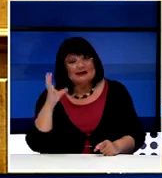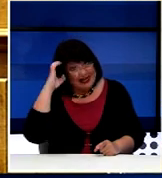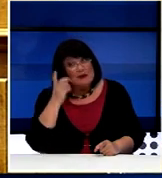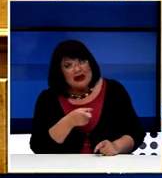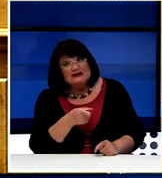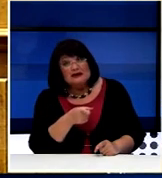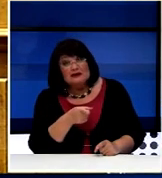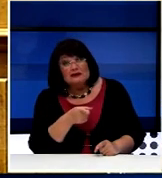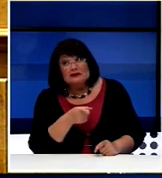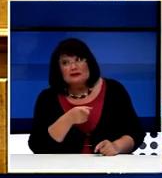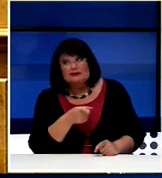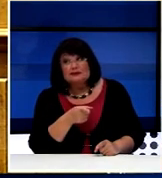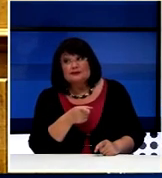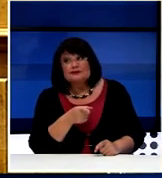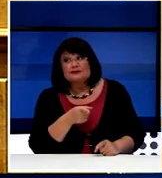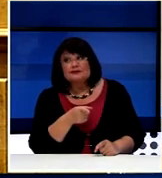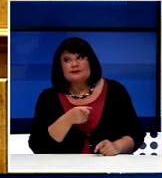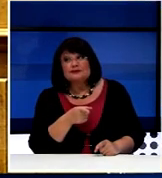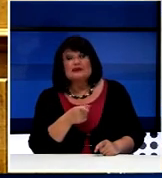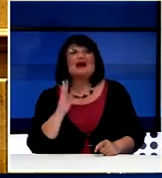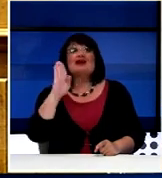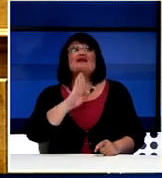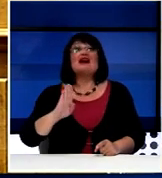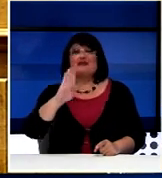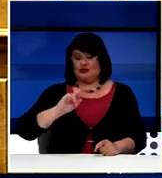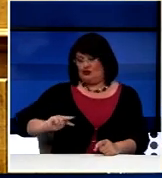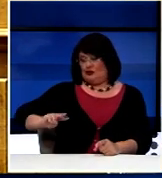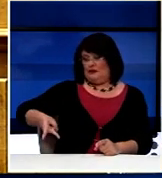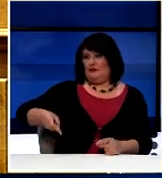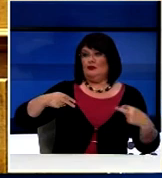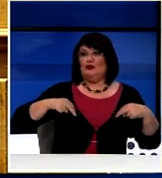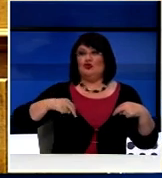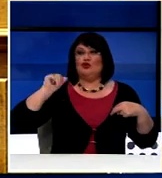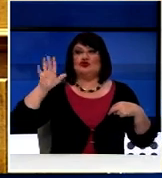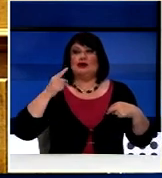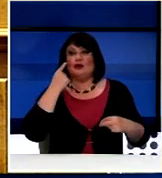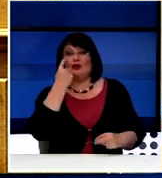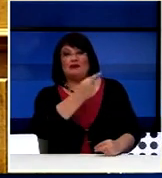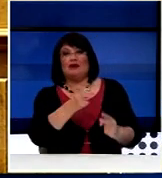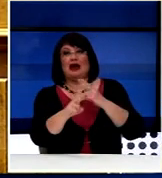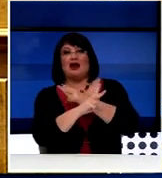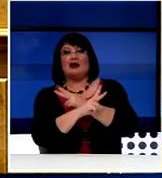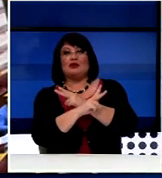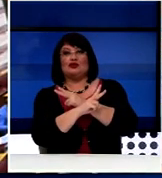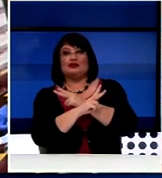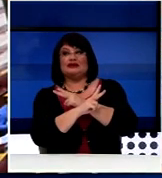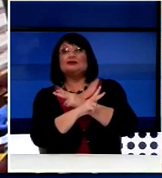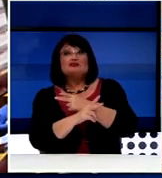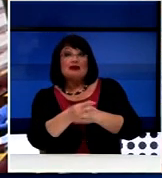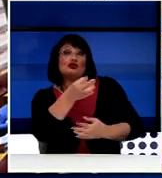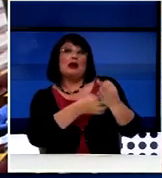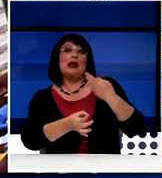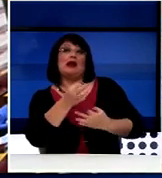αυτά. Ο κ. Βαρβιτσιώτης κάθεται δίπλα από τον Υπουργό Εξωτερικών. Αναπληρωτής ήταν, δεν κάνω λάθος. Αυτό